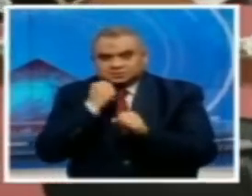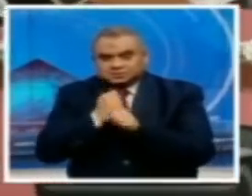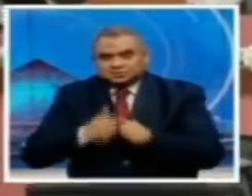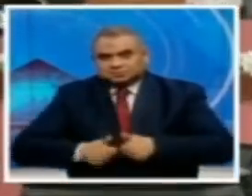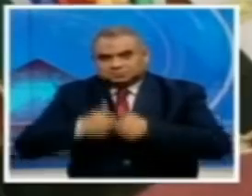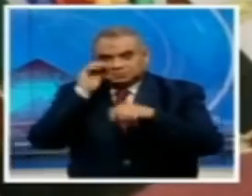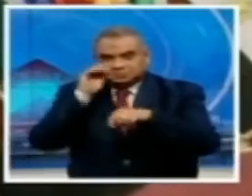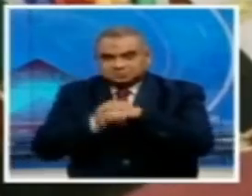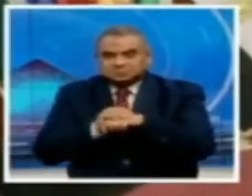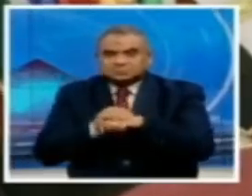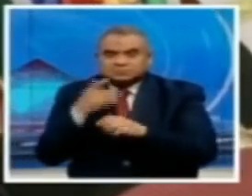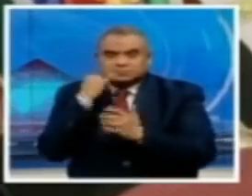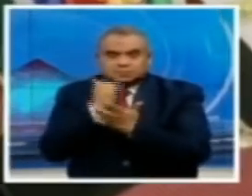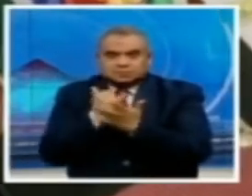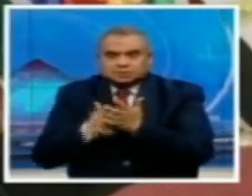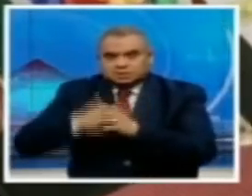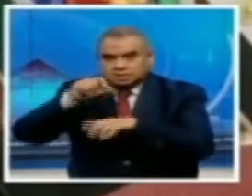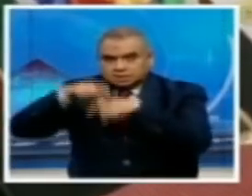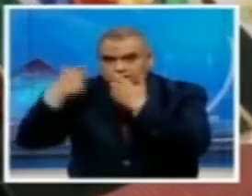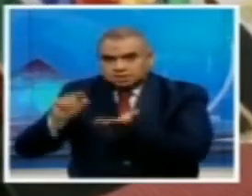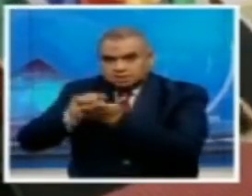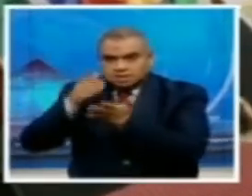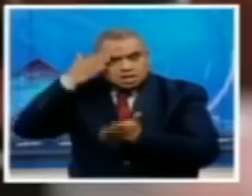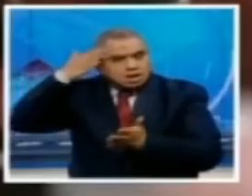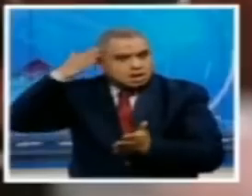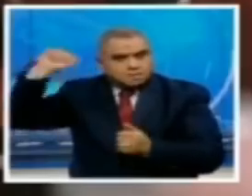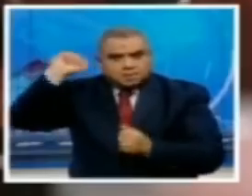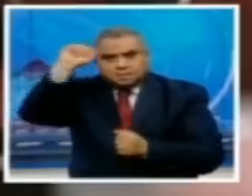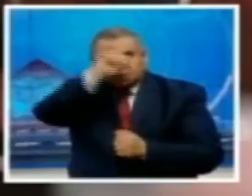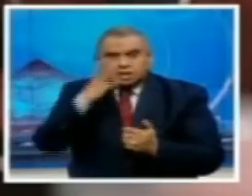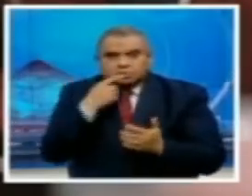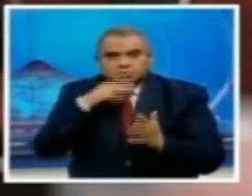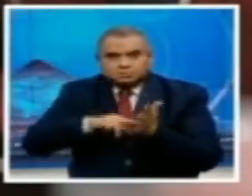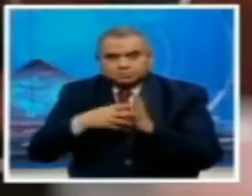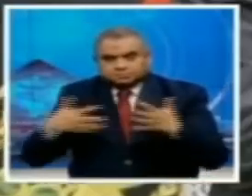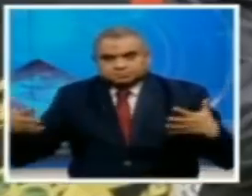الكبيرة، ليعودوا لبلدانهم مزودين بتلك الخبرات التي